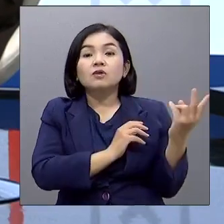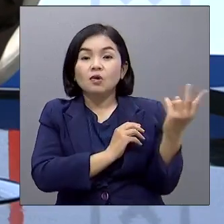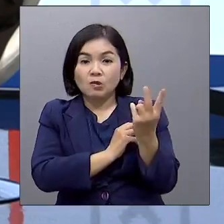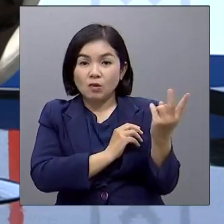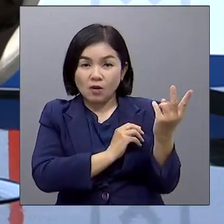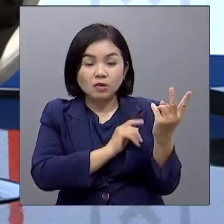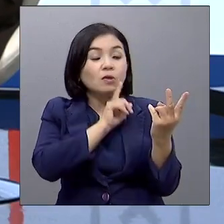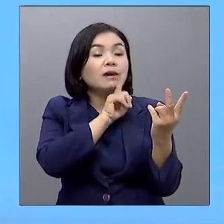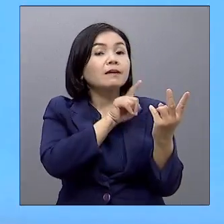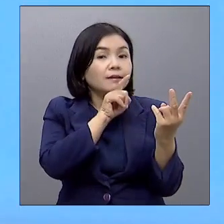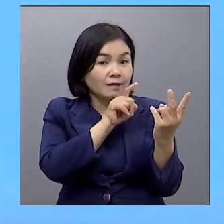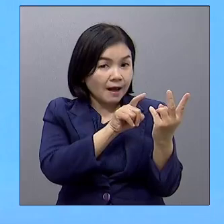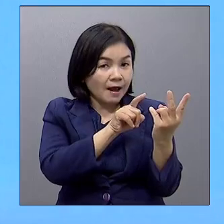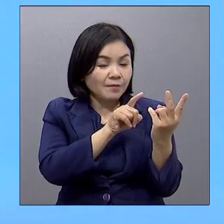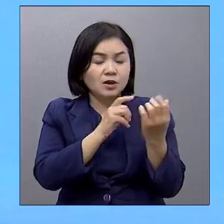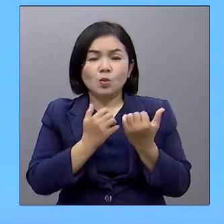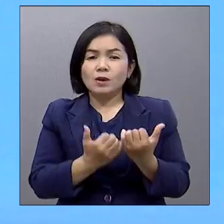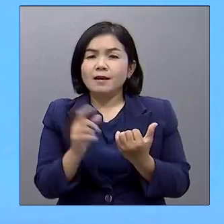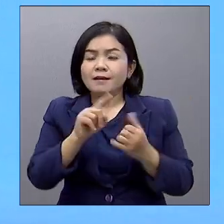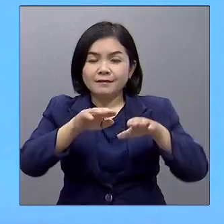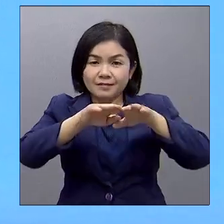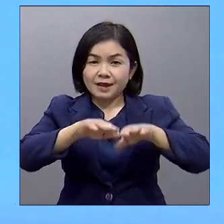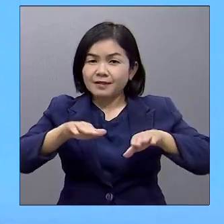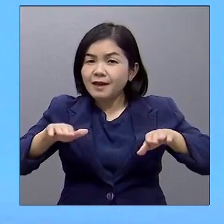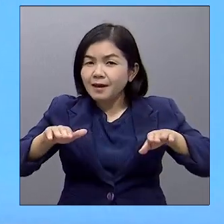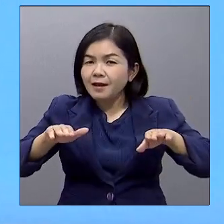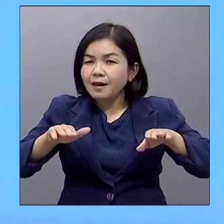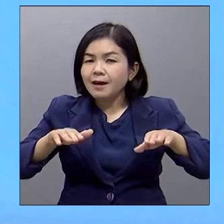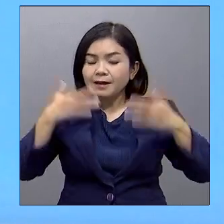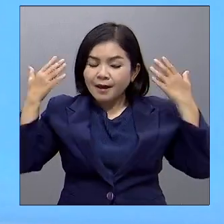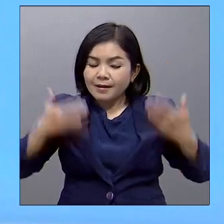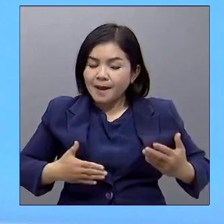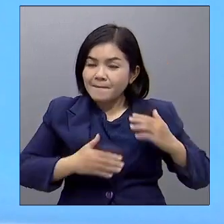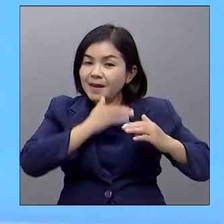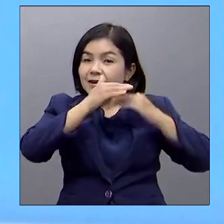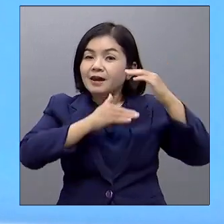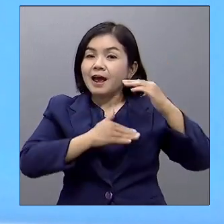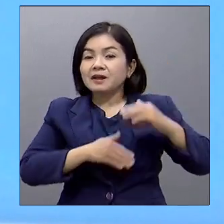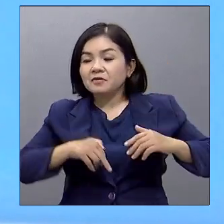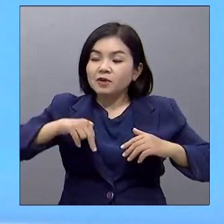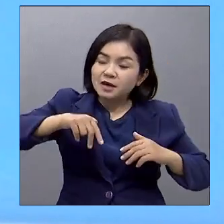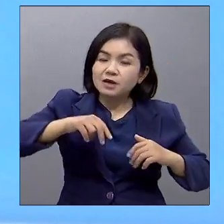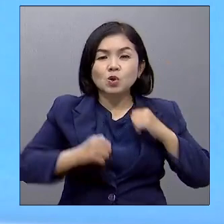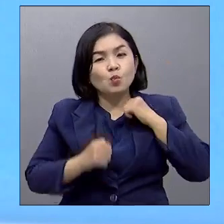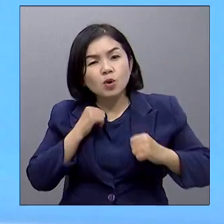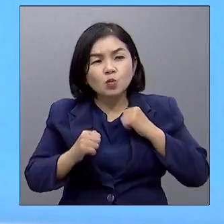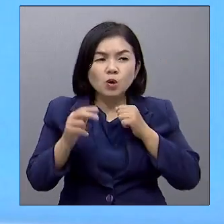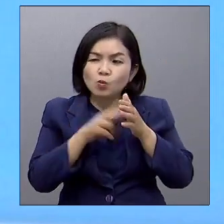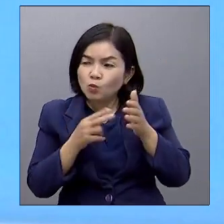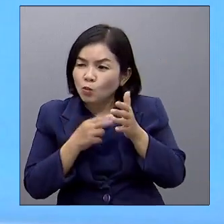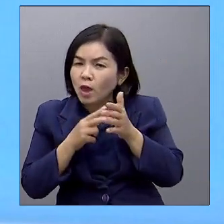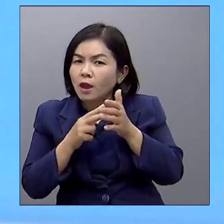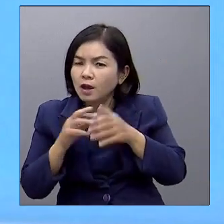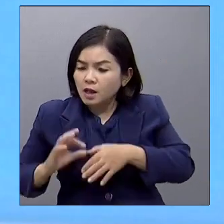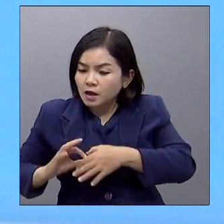เรียถามทังสองท่านเลยนะคะการที่เด็ๆEnีพัฒนาการทางกายหอวการขยับข้ายเรองทางกายมันส่งพลต่อสติ